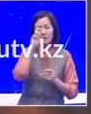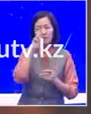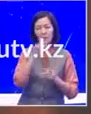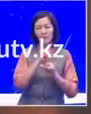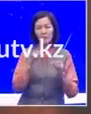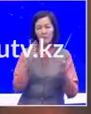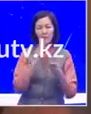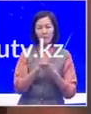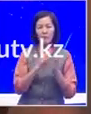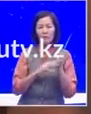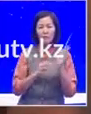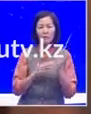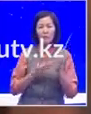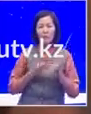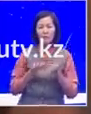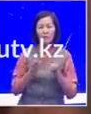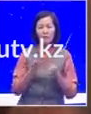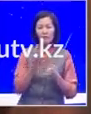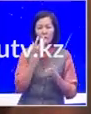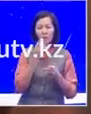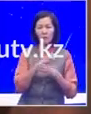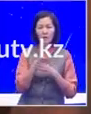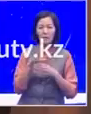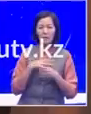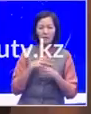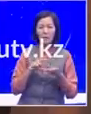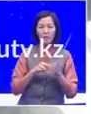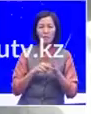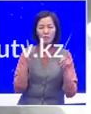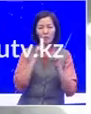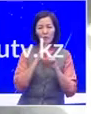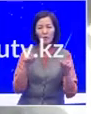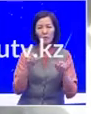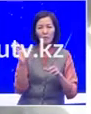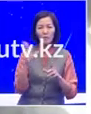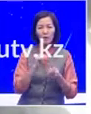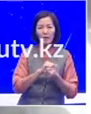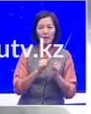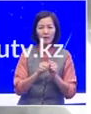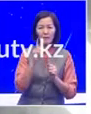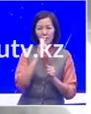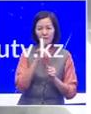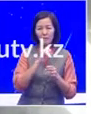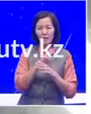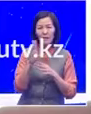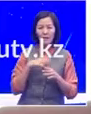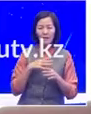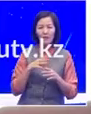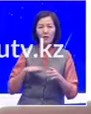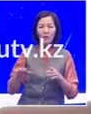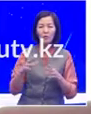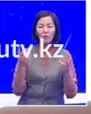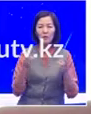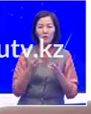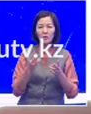бар. Оған 98 қазандық жылу таратады. Бүгінде бюджеттік мекемелердің барлығы қатты және сұйық отынмен қамтылған. Ал аудан тұрғындарына